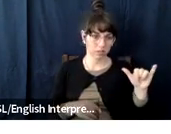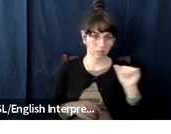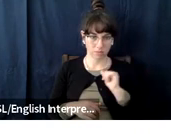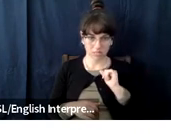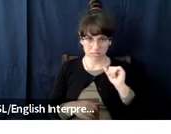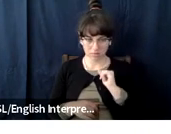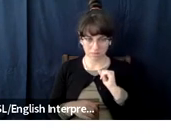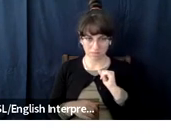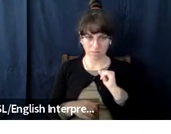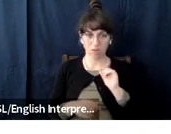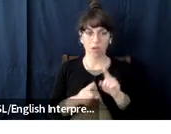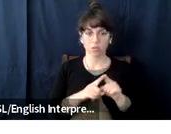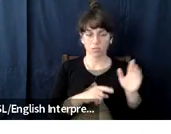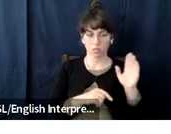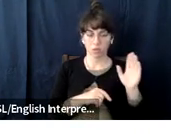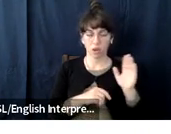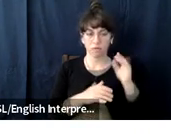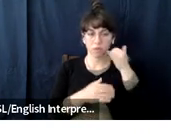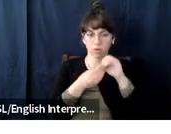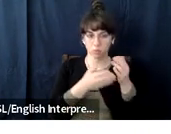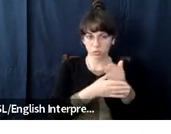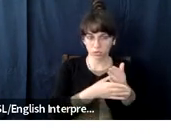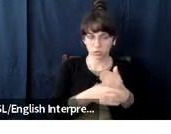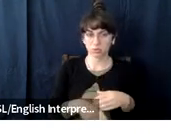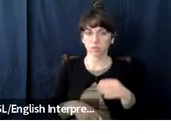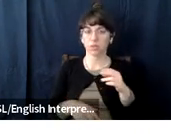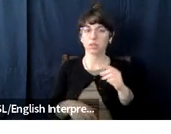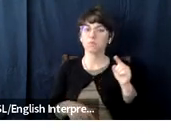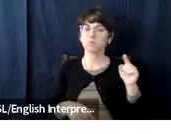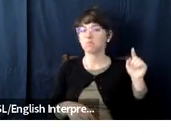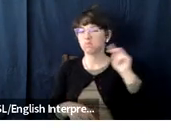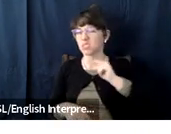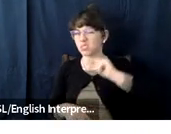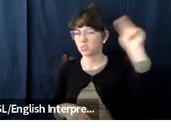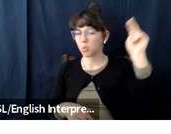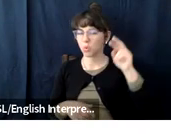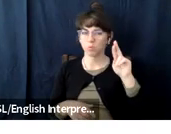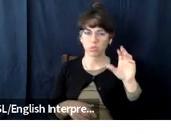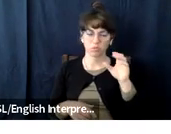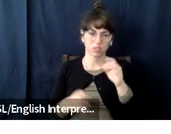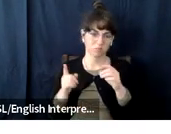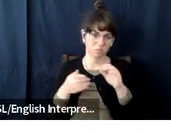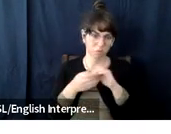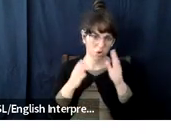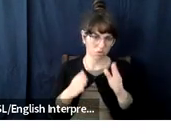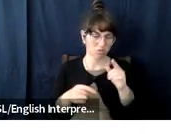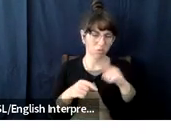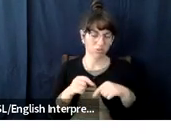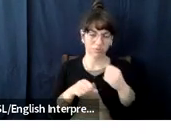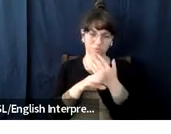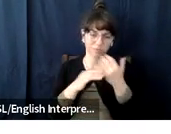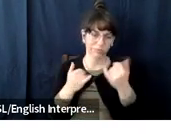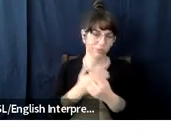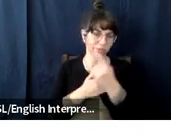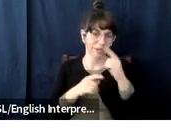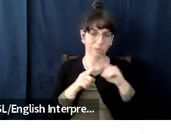phone numbers. Our counterpart at Far Northern Regional Center was unable to join us today, but she's available for contact as well for